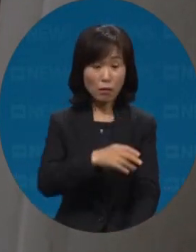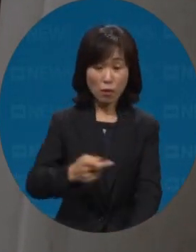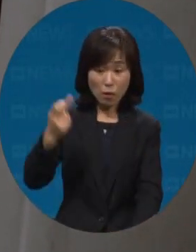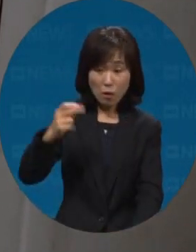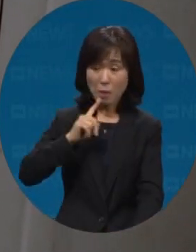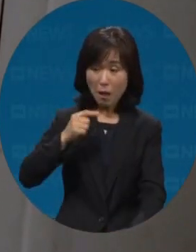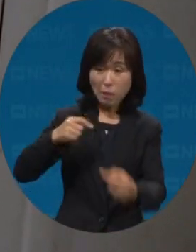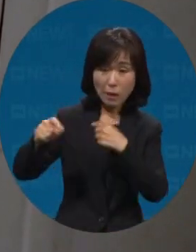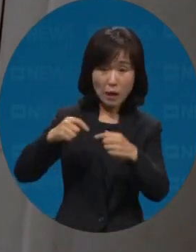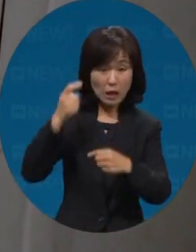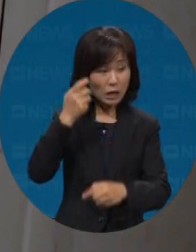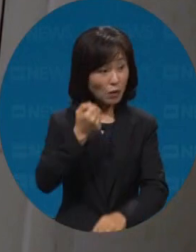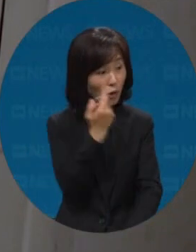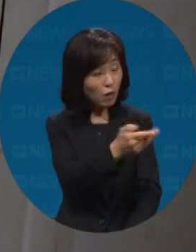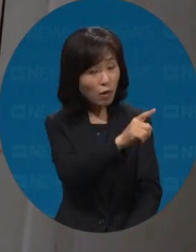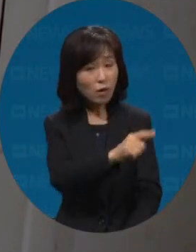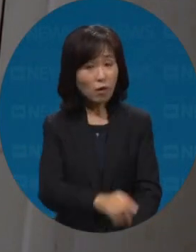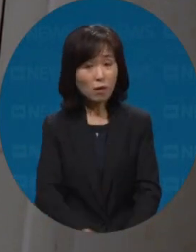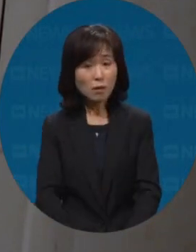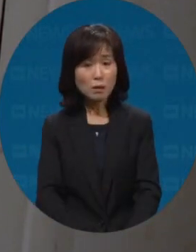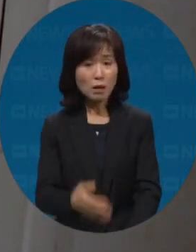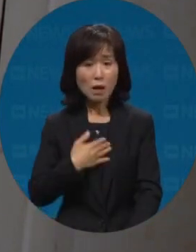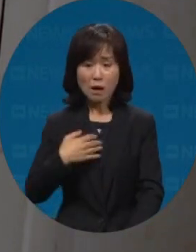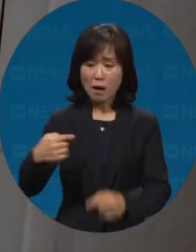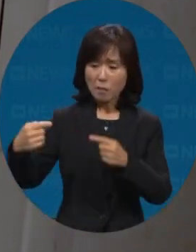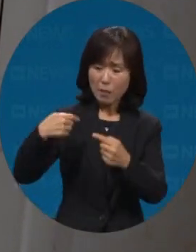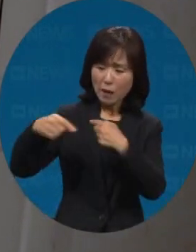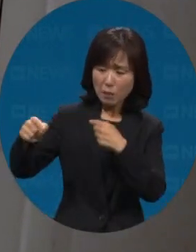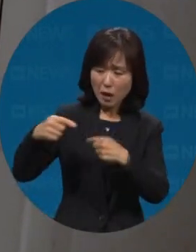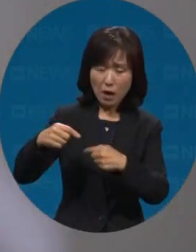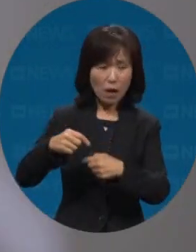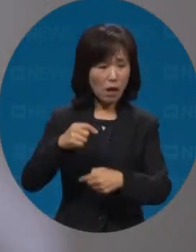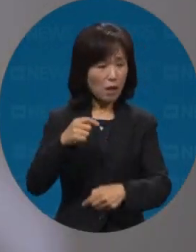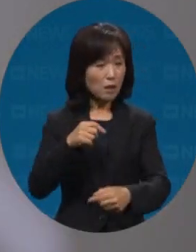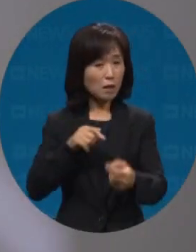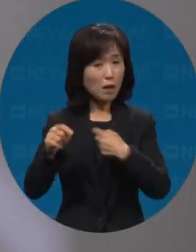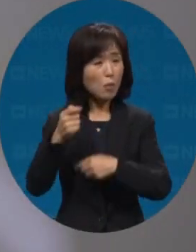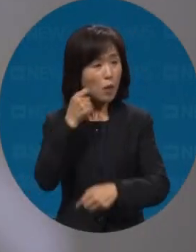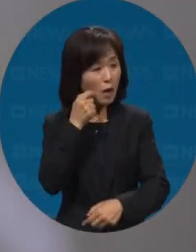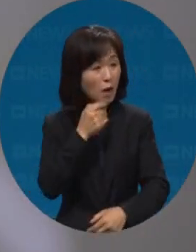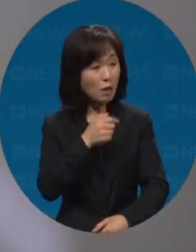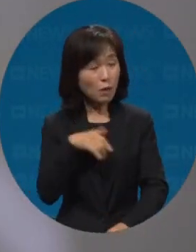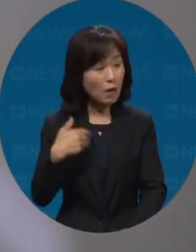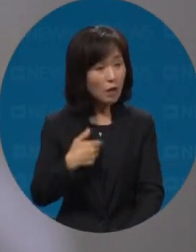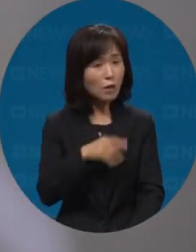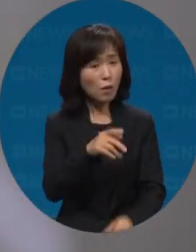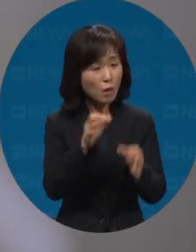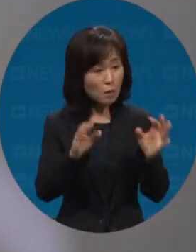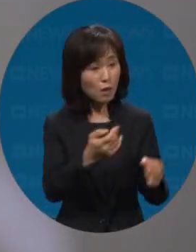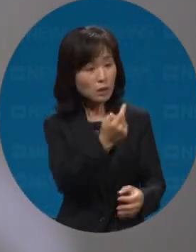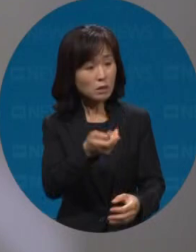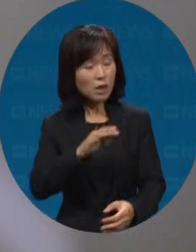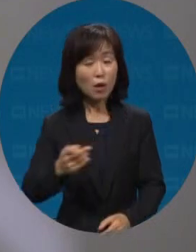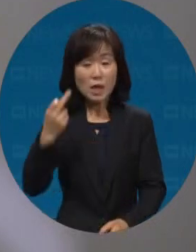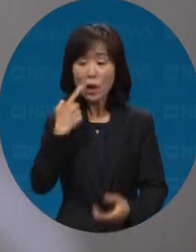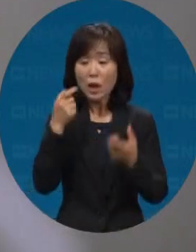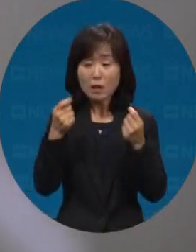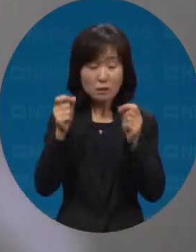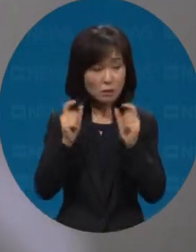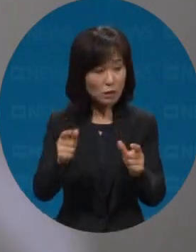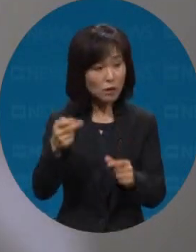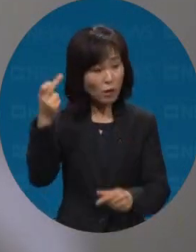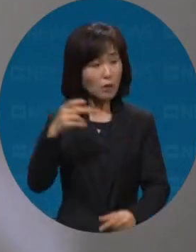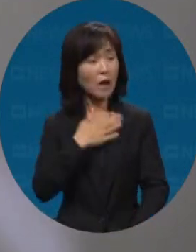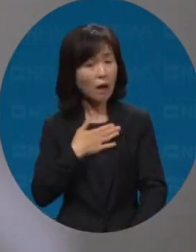형을? 못 통하는 거랑 안 통하는 것도 몰라? 네가 오랜만에 왔는데 형한테 이런 기회에 형이